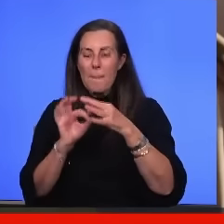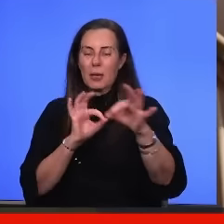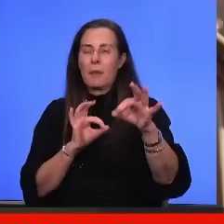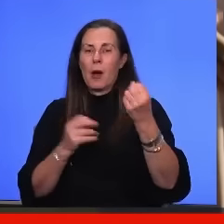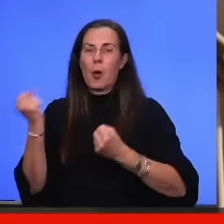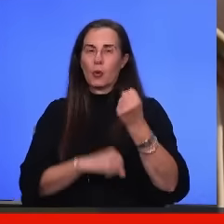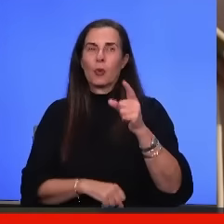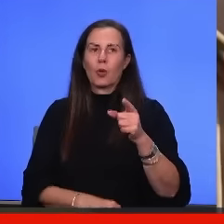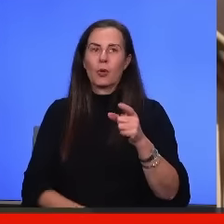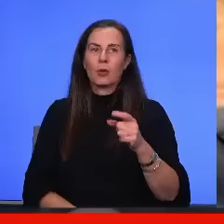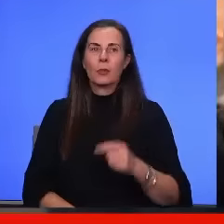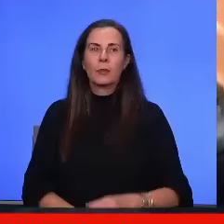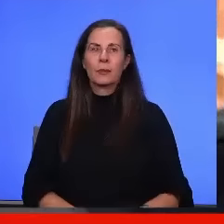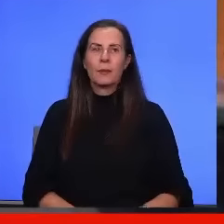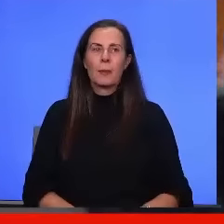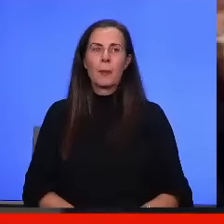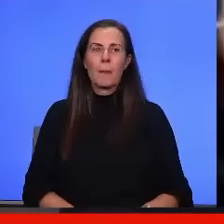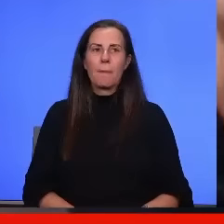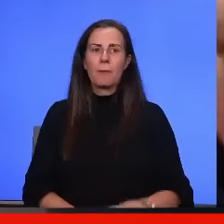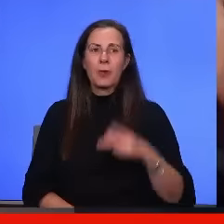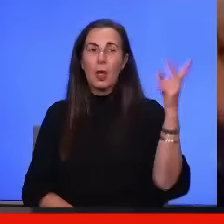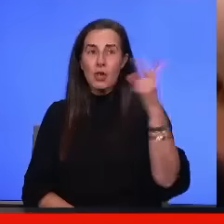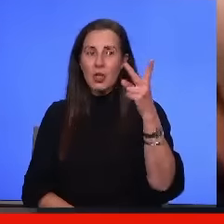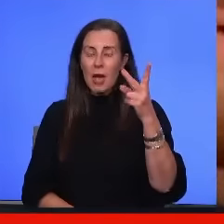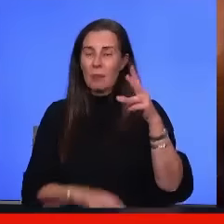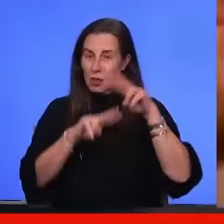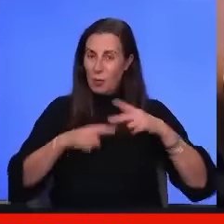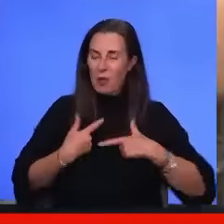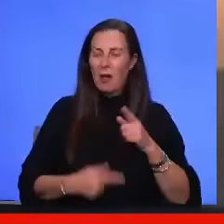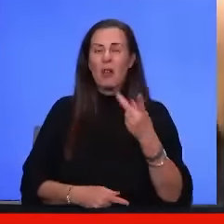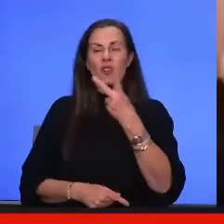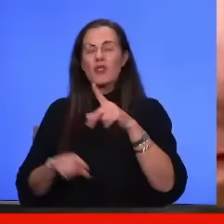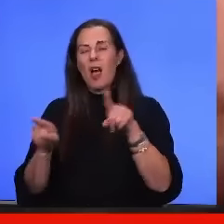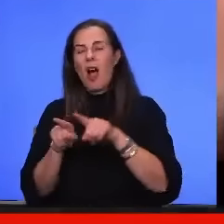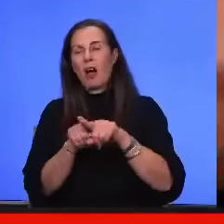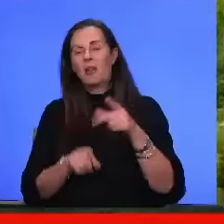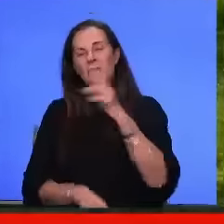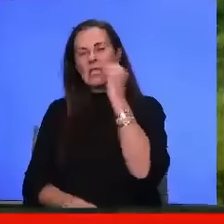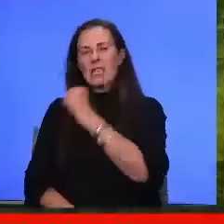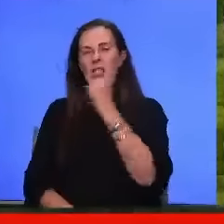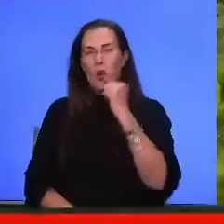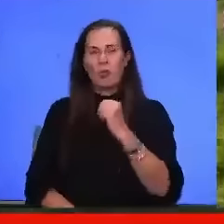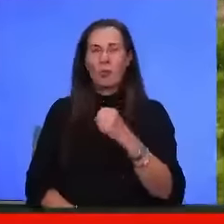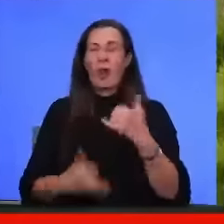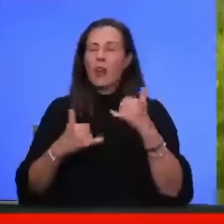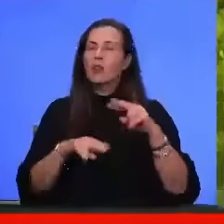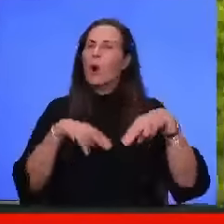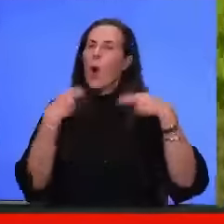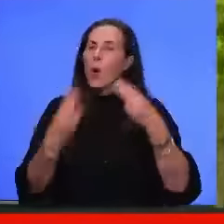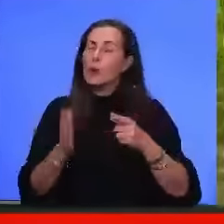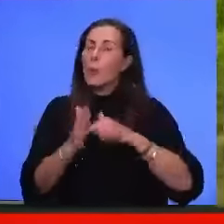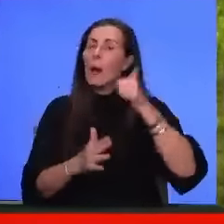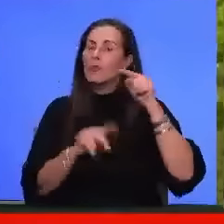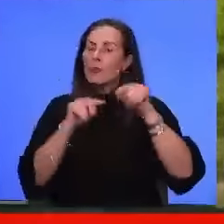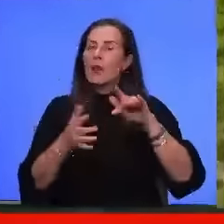אולי מהאוטו שלי. ינון ויוחאי שרדו, אביעד וגיגי נרצחו. עכשיו הם חוזרים בפעם